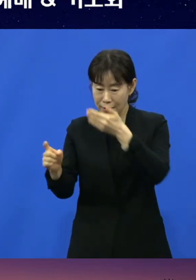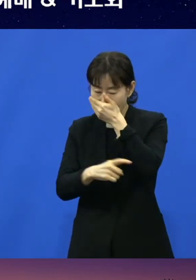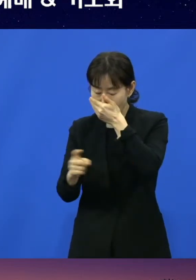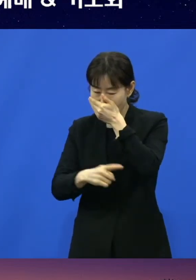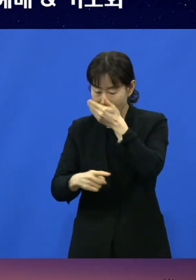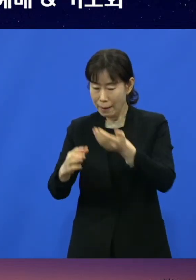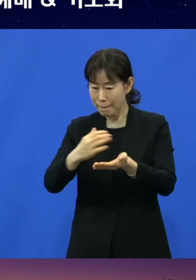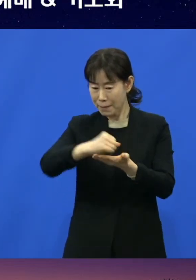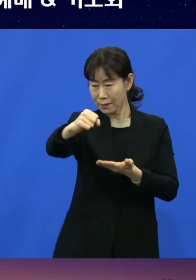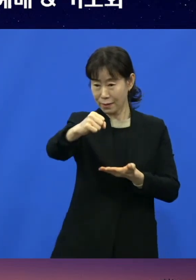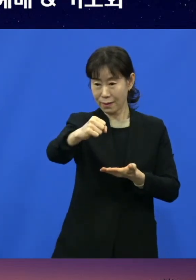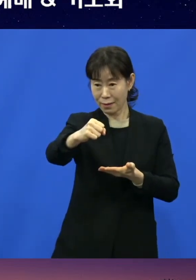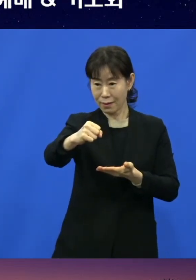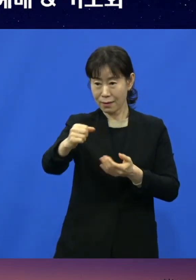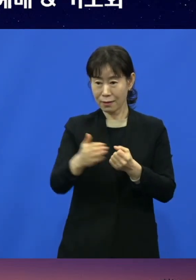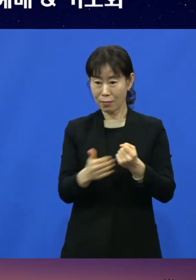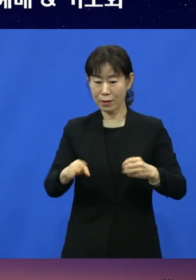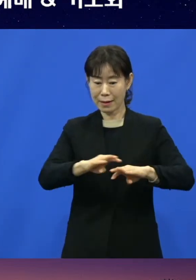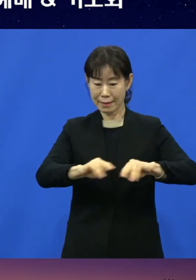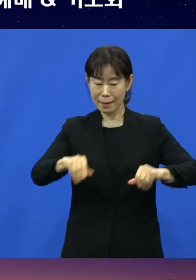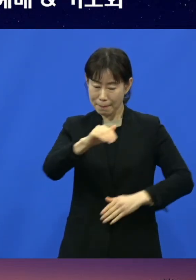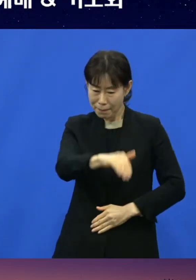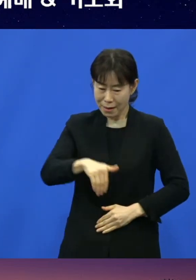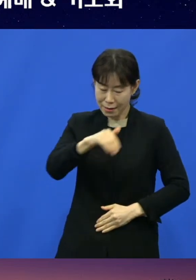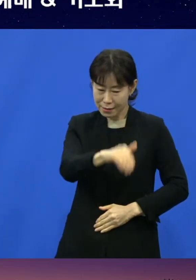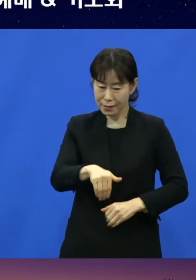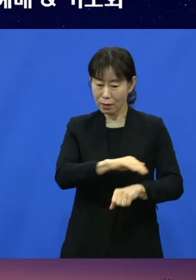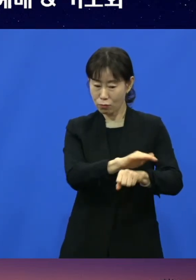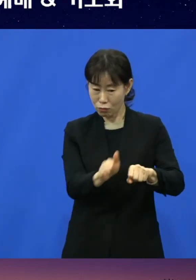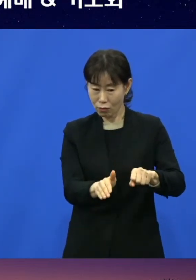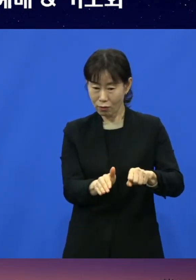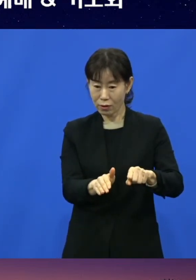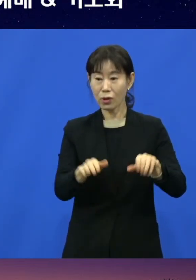거죠. 땅에 묻어뒀던 일들을 오늘 여기는 밭에 묻어뒀다.